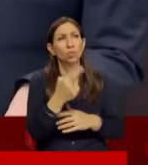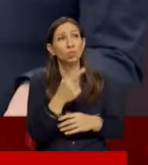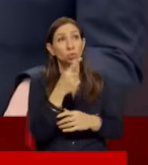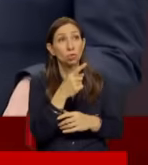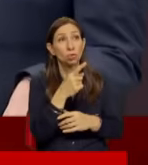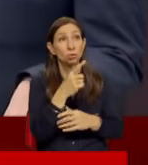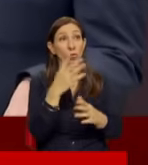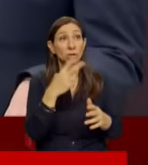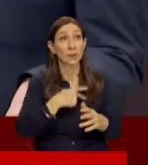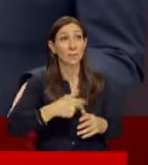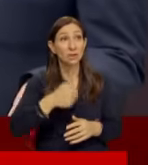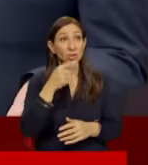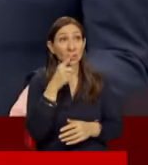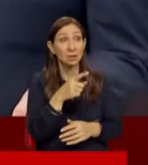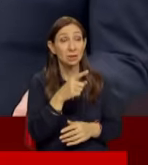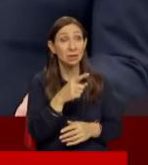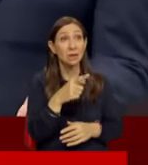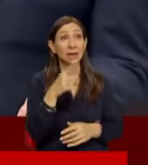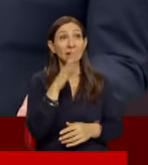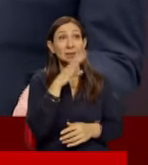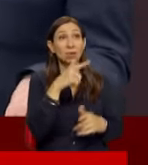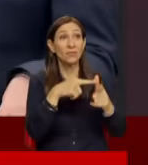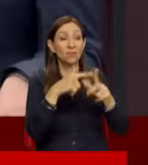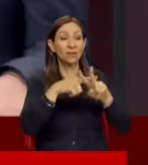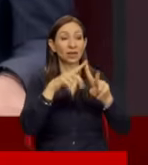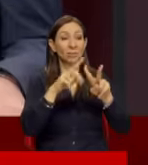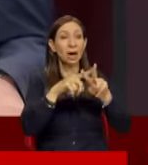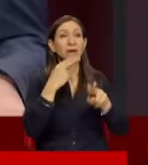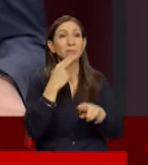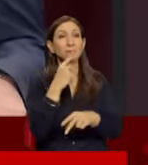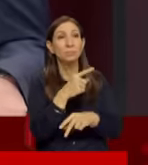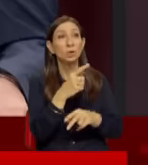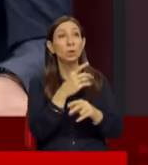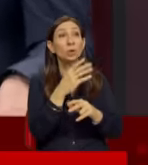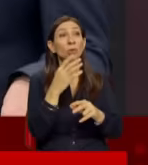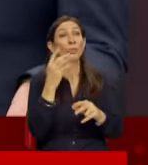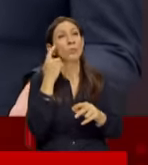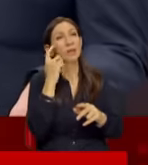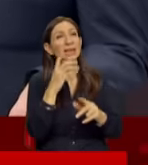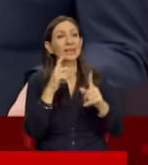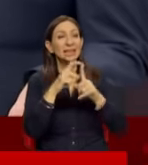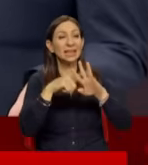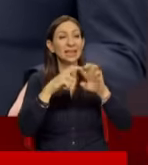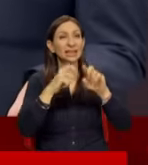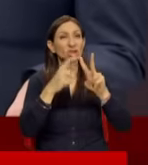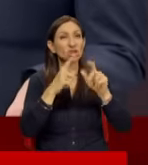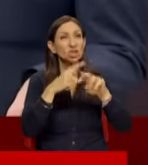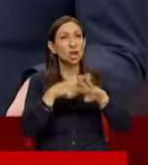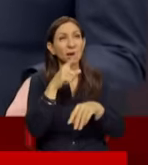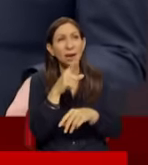ediyordu Büyükşehir Belediye Başkanı. İzmit Fatma Hanım. Büyük ihtimalle Derince'ye bakabilir